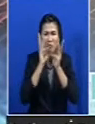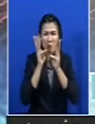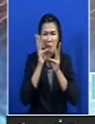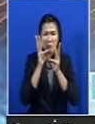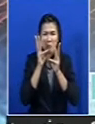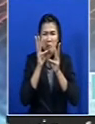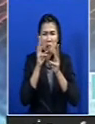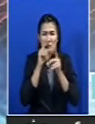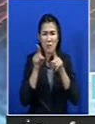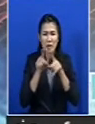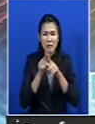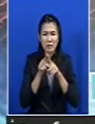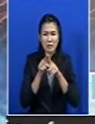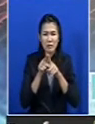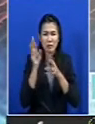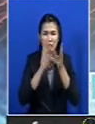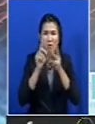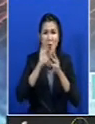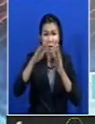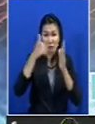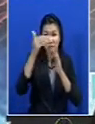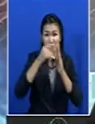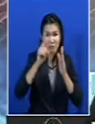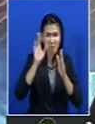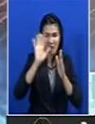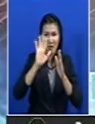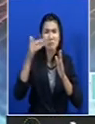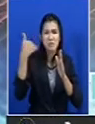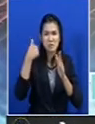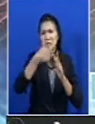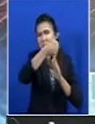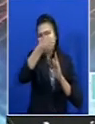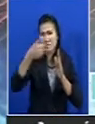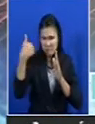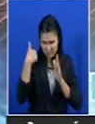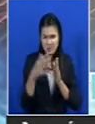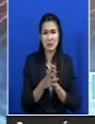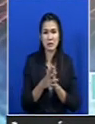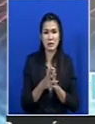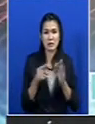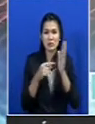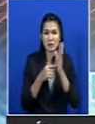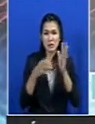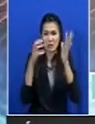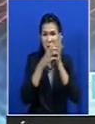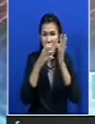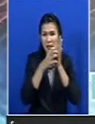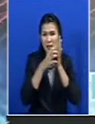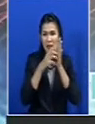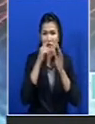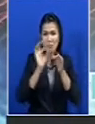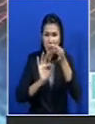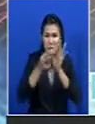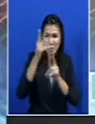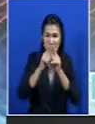ทั้งหลายเนี่ยมันไม่ได้เกิดจากเฉพาะบริเวณของภาคเหนืออย่างเดียวมันก็จะมาจากที่อื่นด้วยอย่างเช่นทางด้านของภาคกลางก็จะมีการจุด